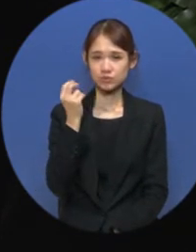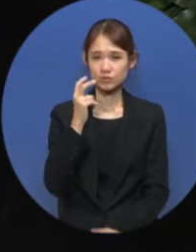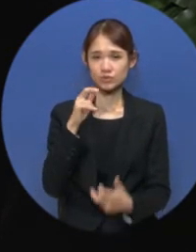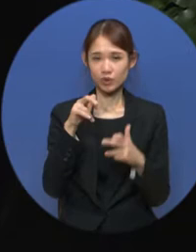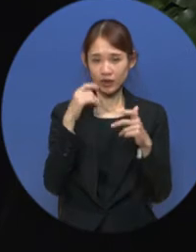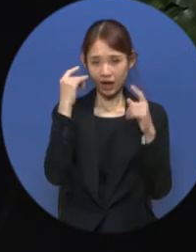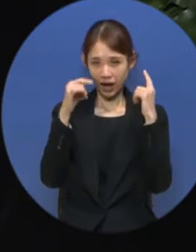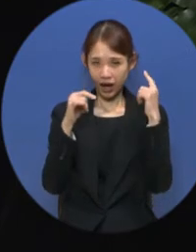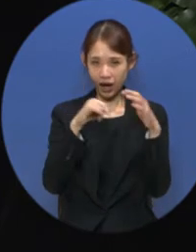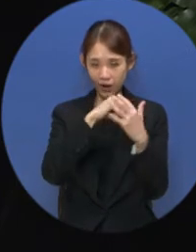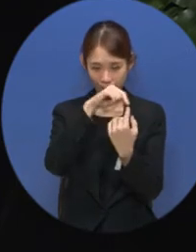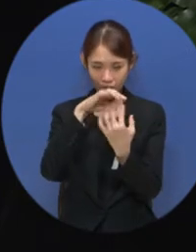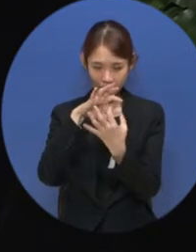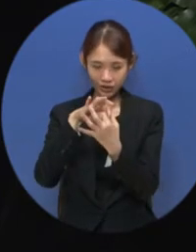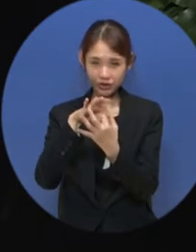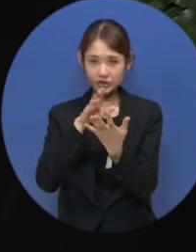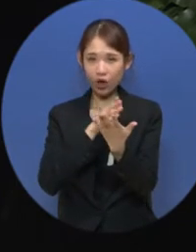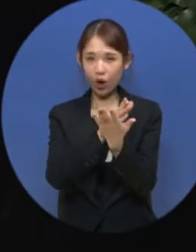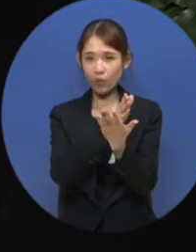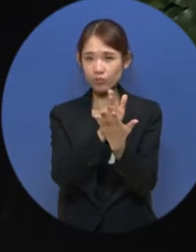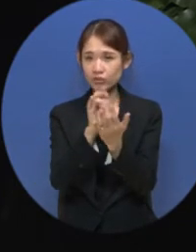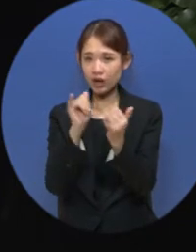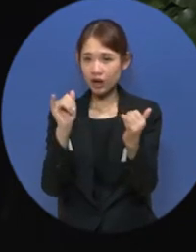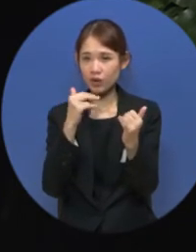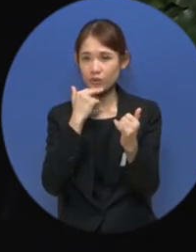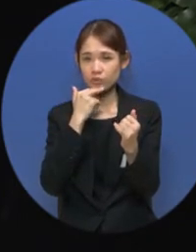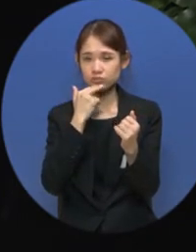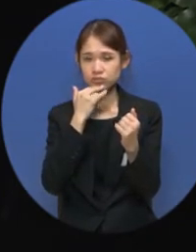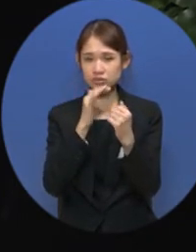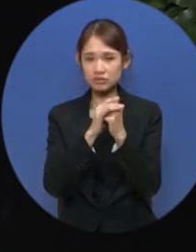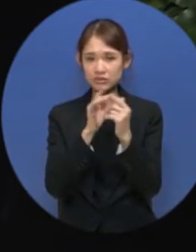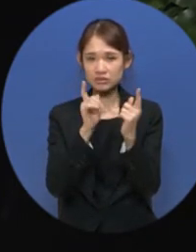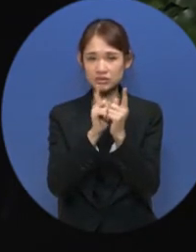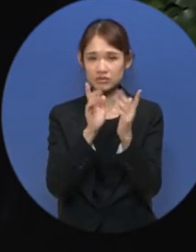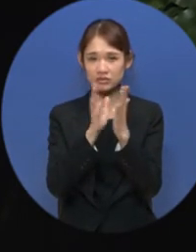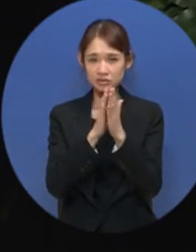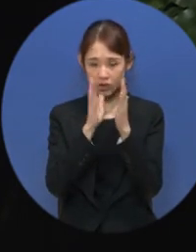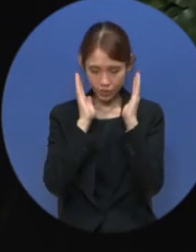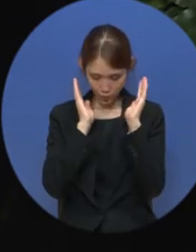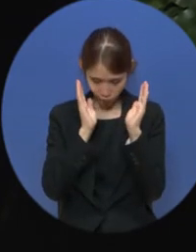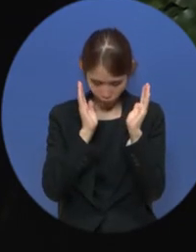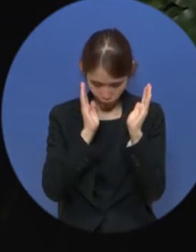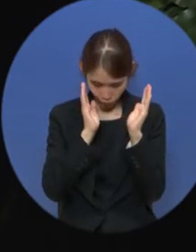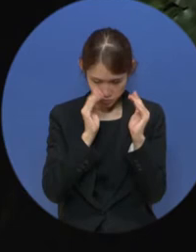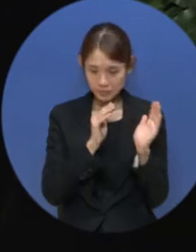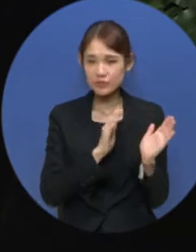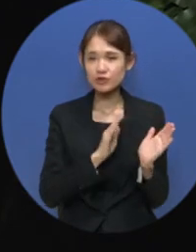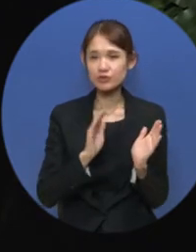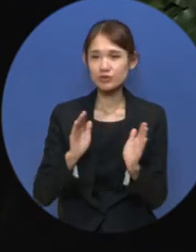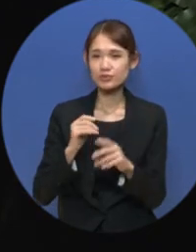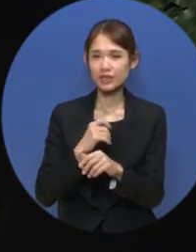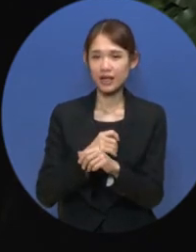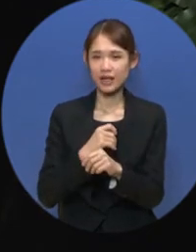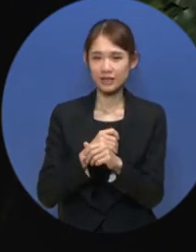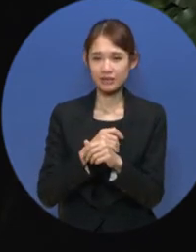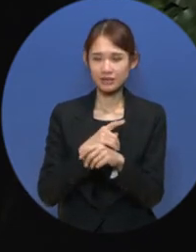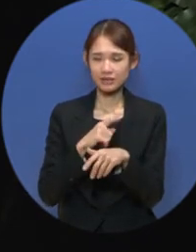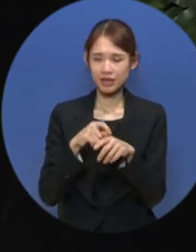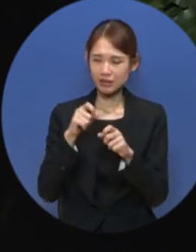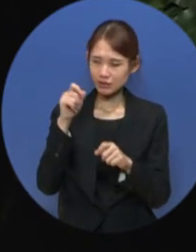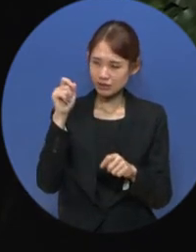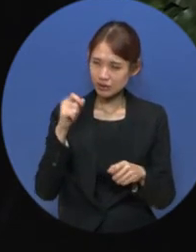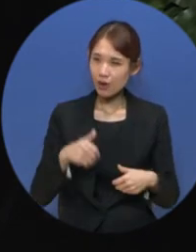업계 내에 그런 관련된 전문가분도 없다 보니까 그 실제로 저희가 이제 공부를 하면서 준비를 해나가는 긴 시간이